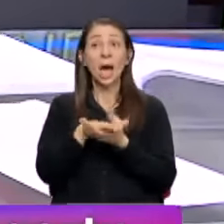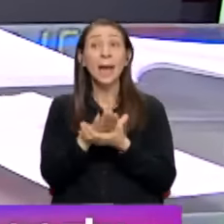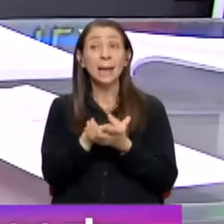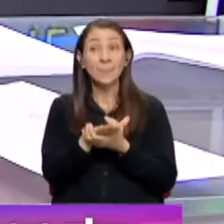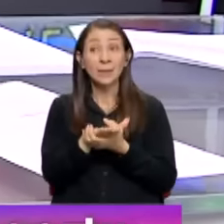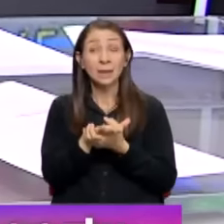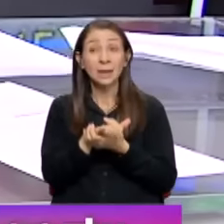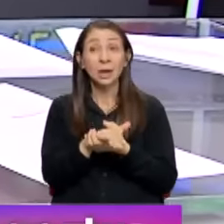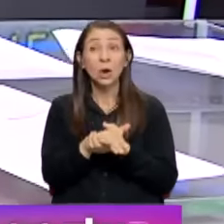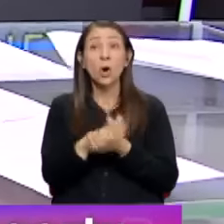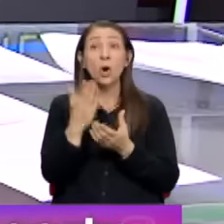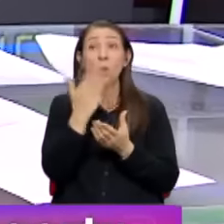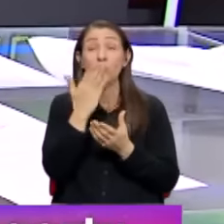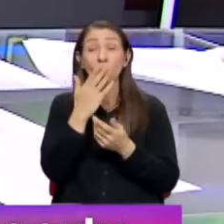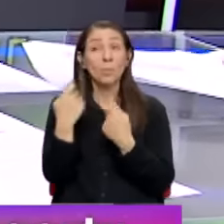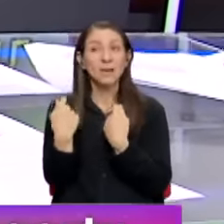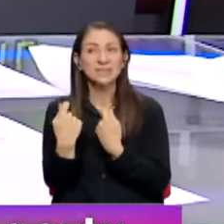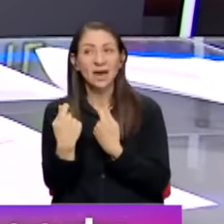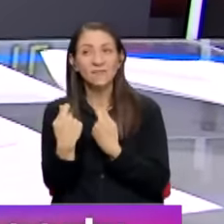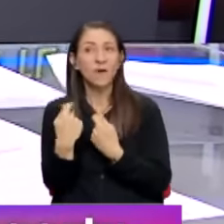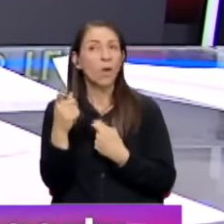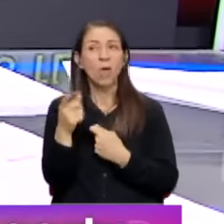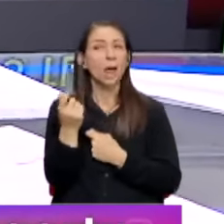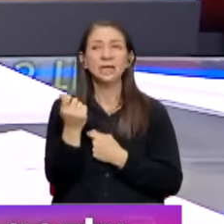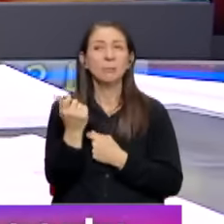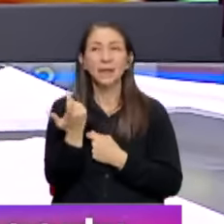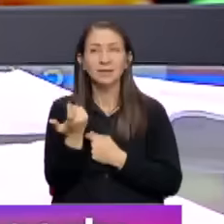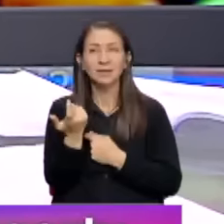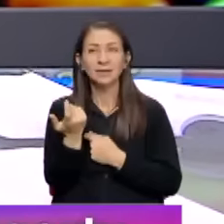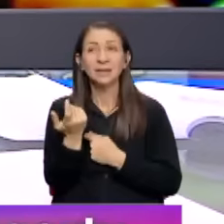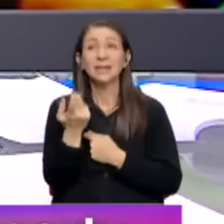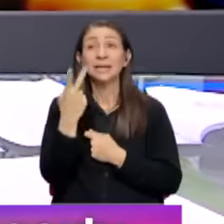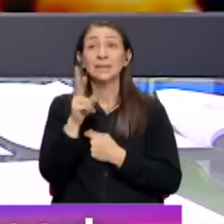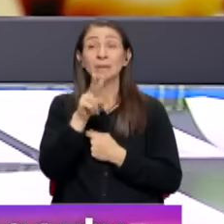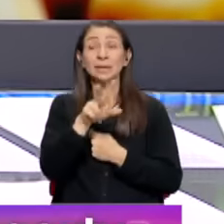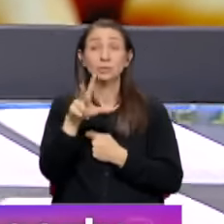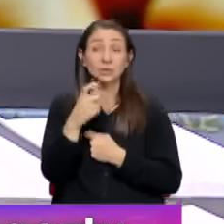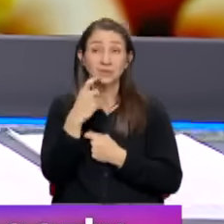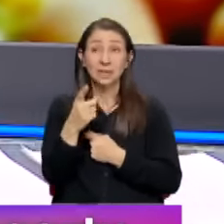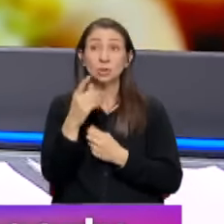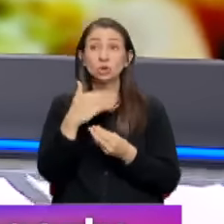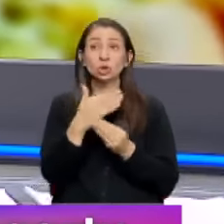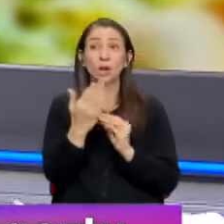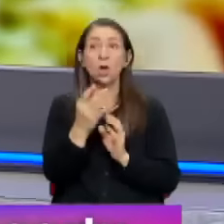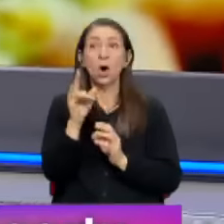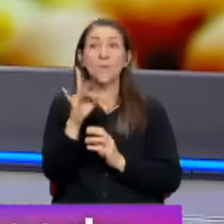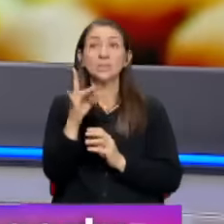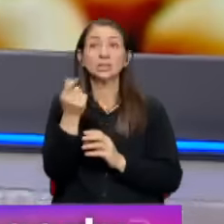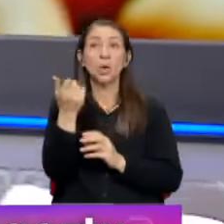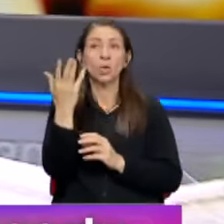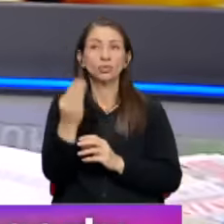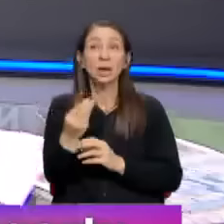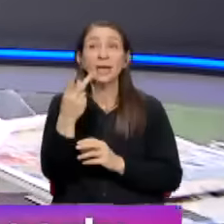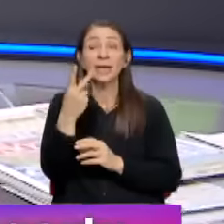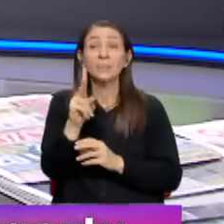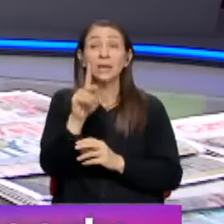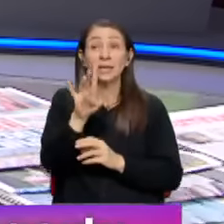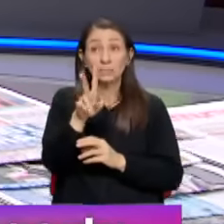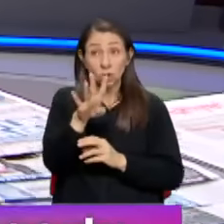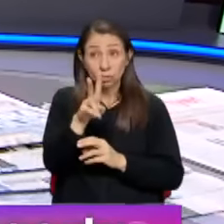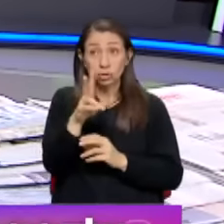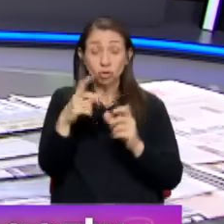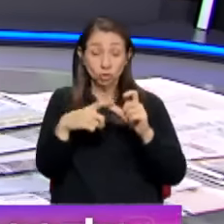ayakkabı, okul harcamaları onlar ne kadardı? 2023 yılında soğan 15 lirayı buldu.